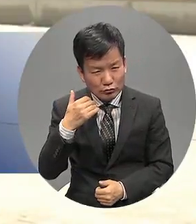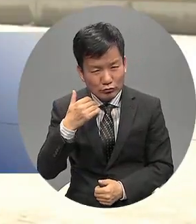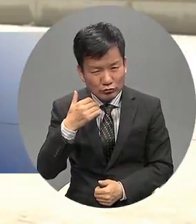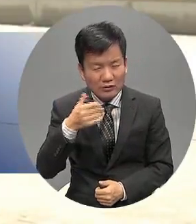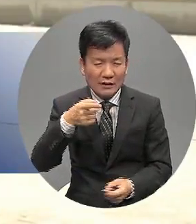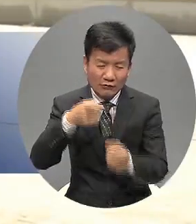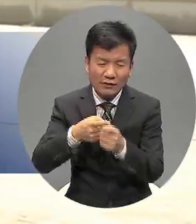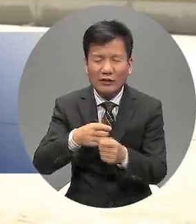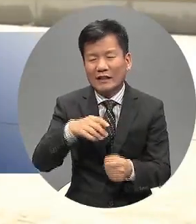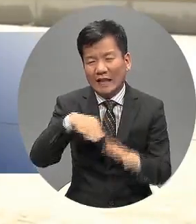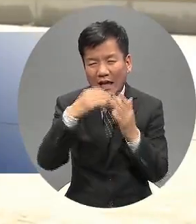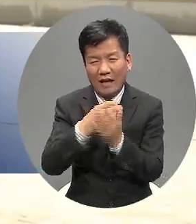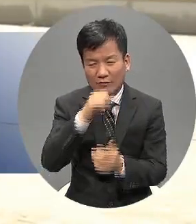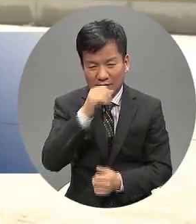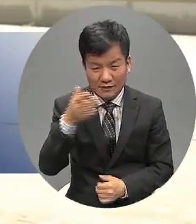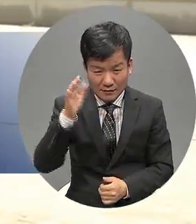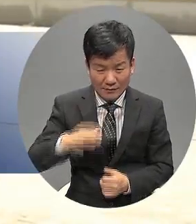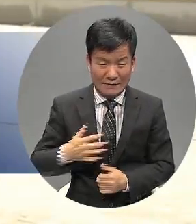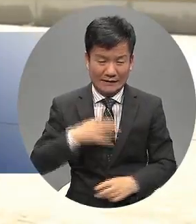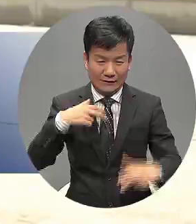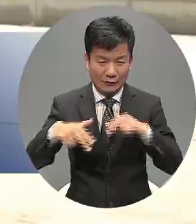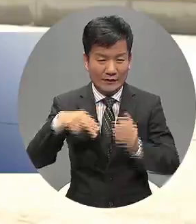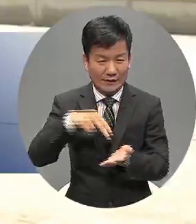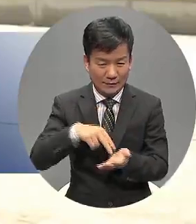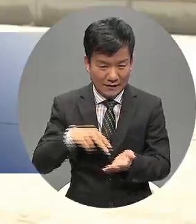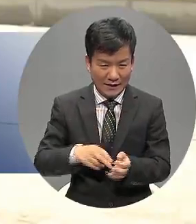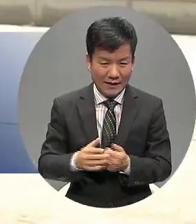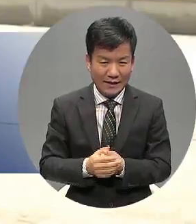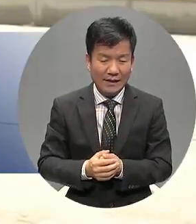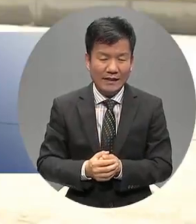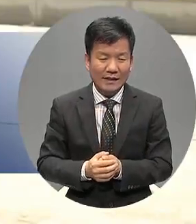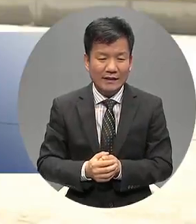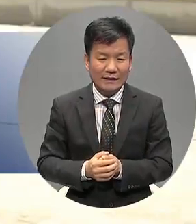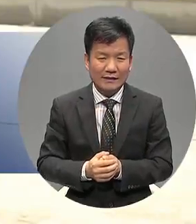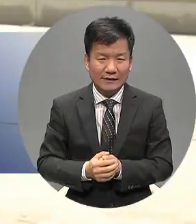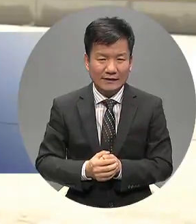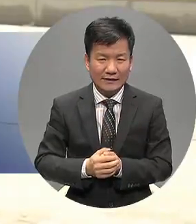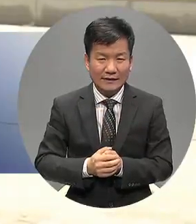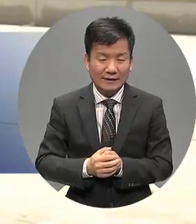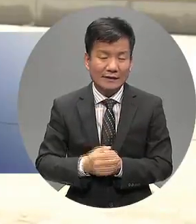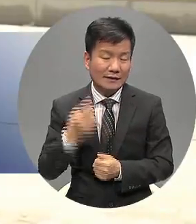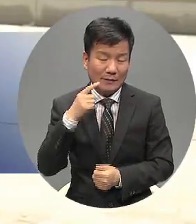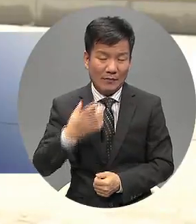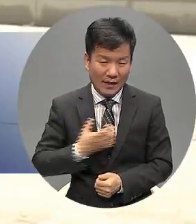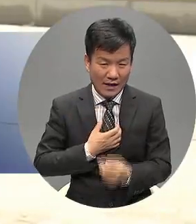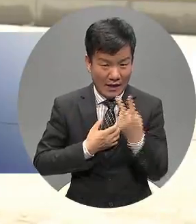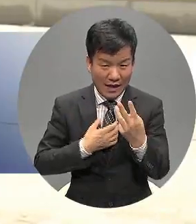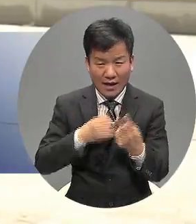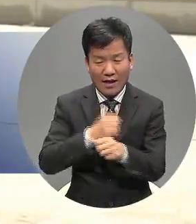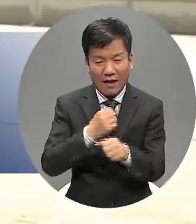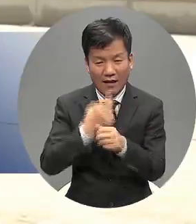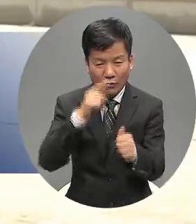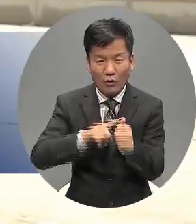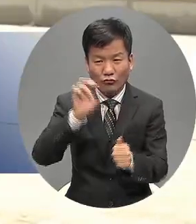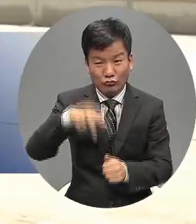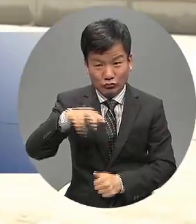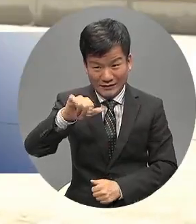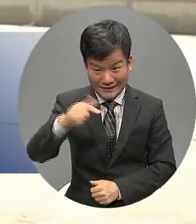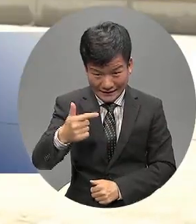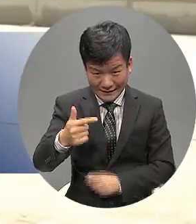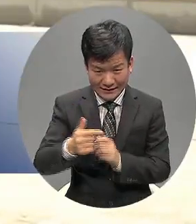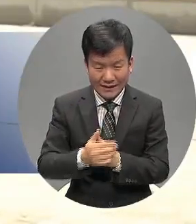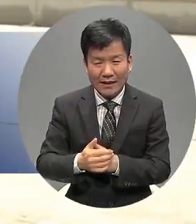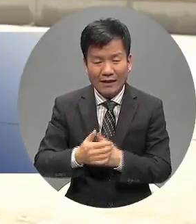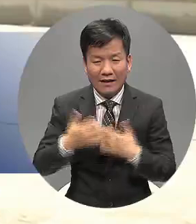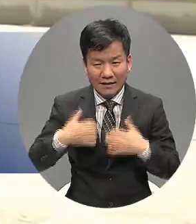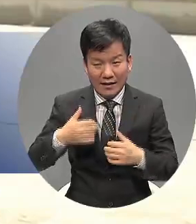좋은데 저의 이제 팀 지도자로서는 우진이가 3관왕하는 게 저희 마지막 목표가 아닌가라고 생각을 하고 저 우진이